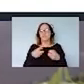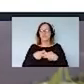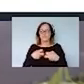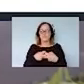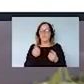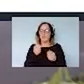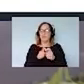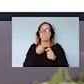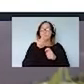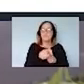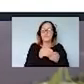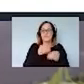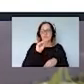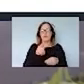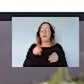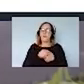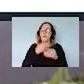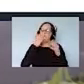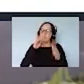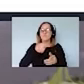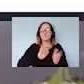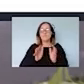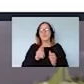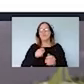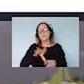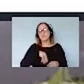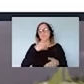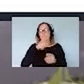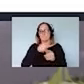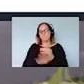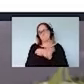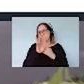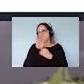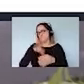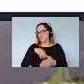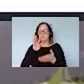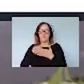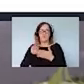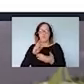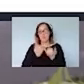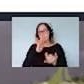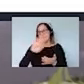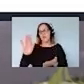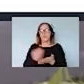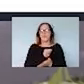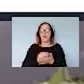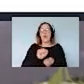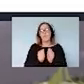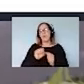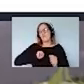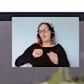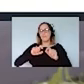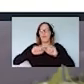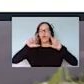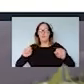krok więcej, czyli nie tylko je pokazać, ale pokazać je w taki sposób, w których każdy z nas może taką wystawę powtórzyć. Jeżeli ma drukarkę albo ma fajne ekrany, dobre, może